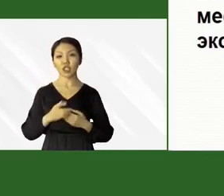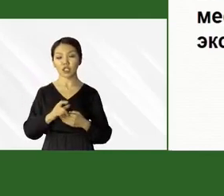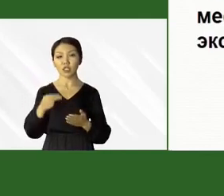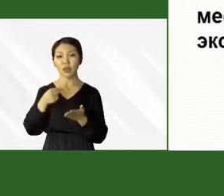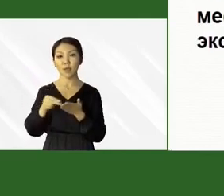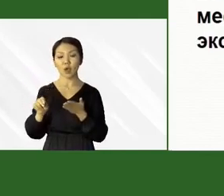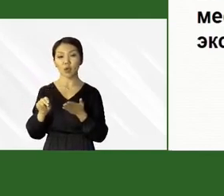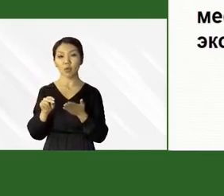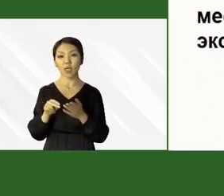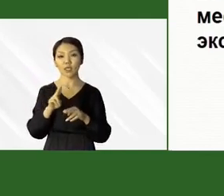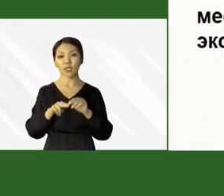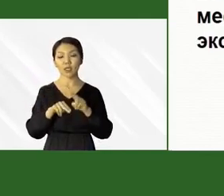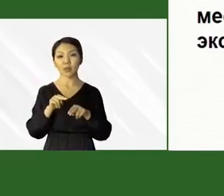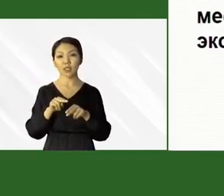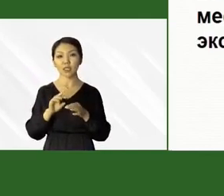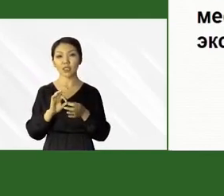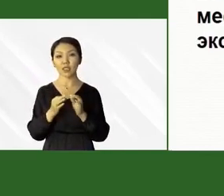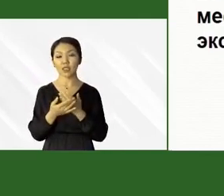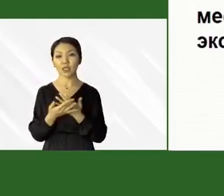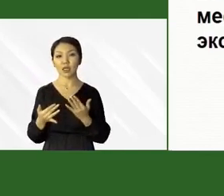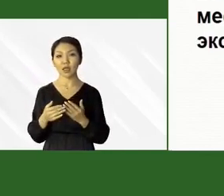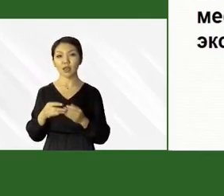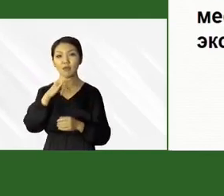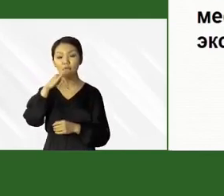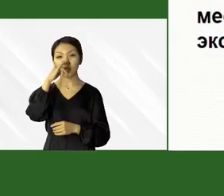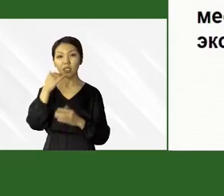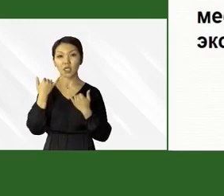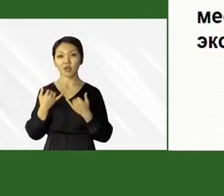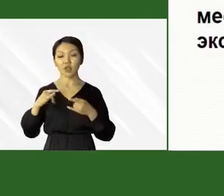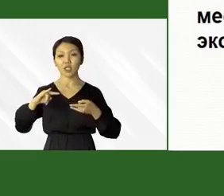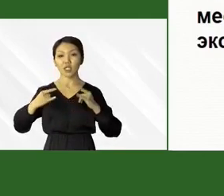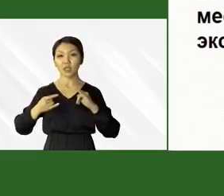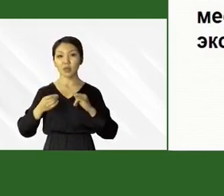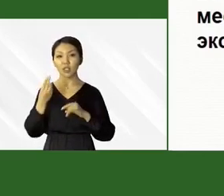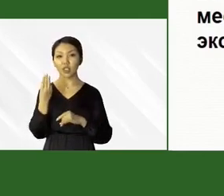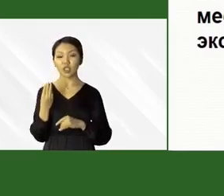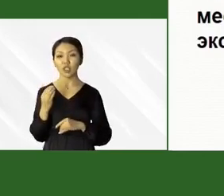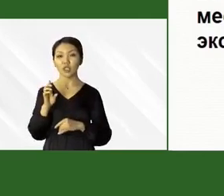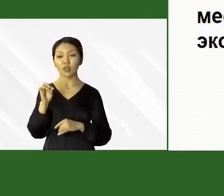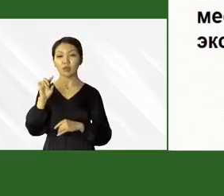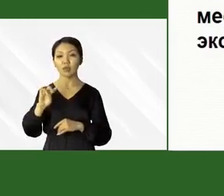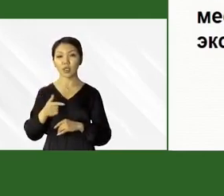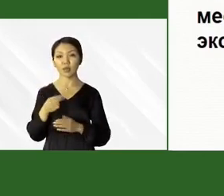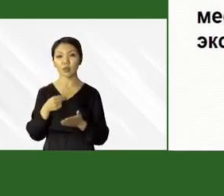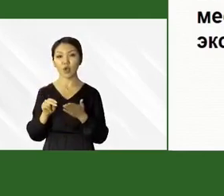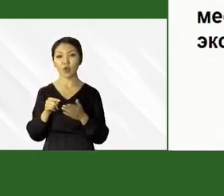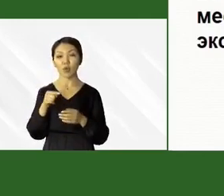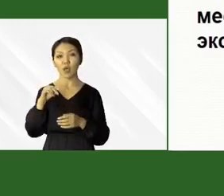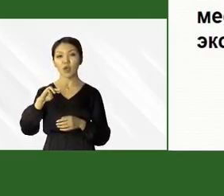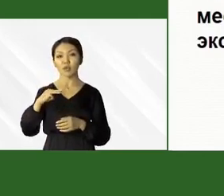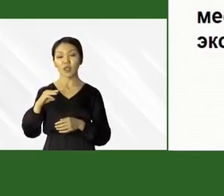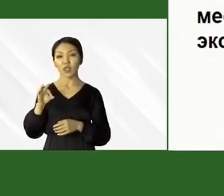покупали стройматериалы в Казахстане, то сегодня кирпич и щебень закупают в самом регионе. А с